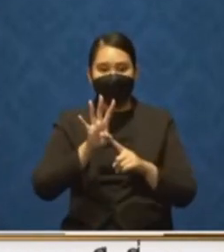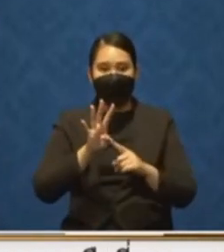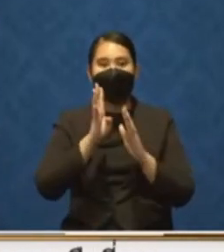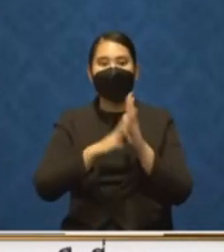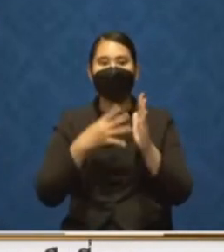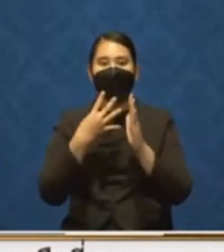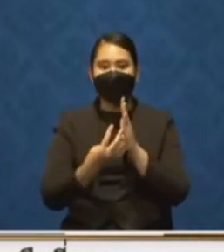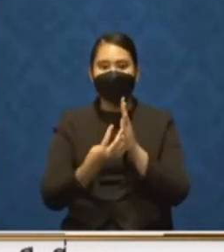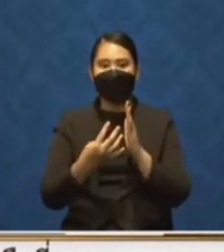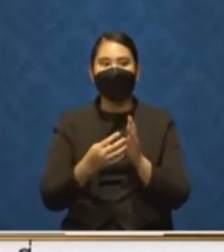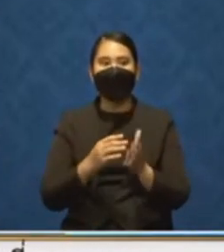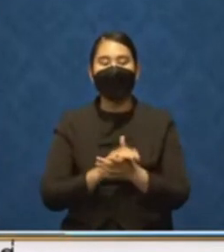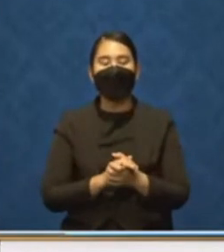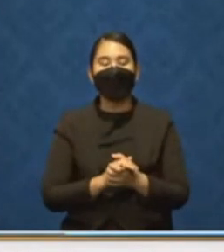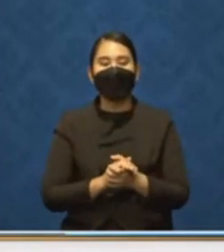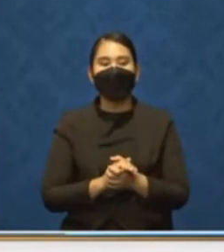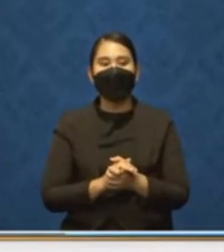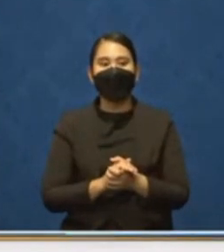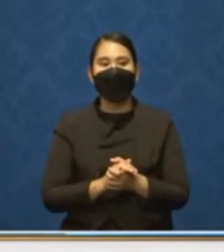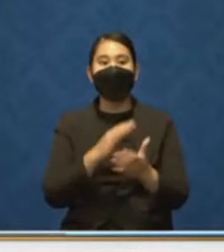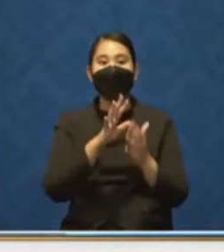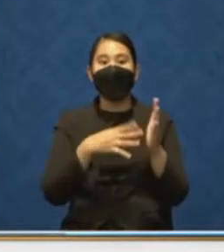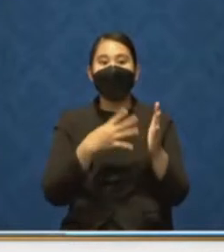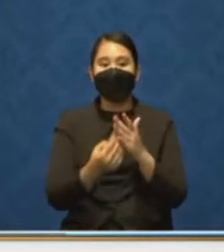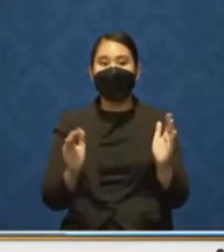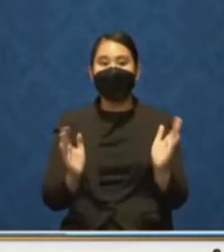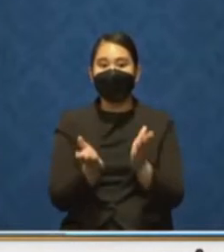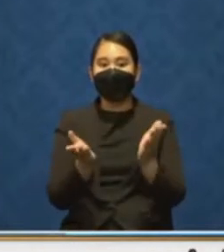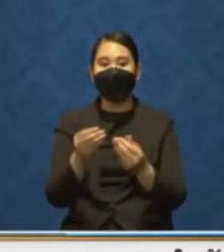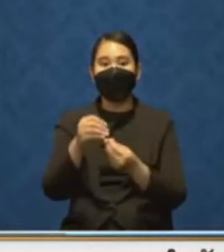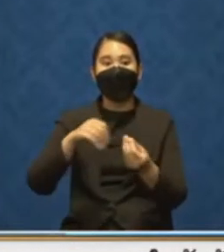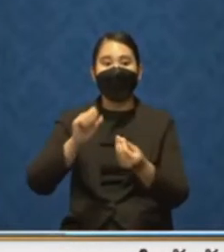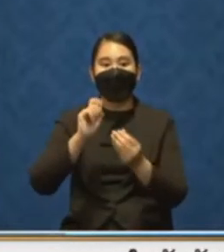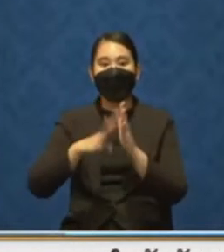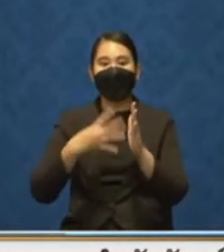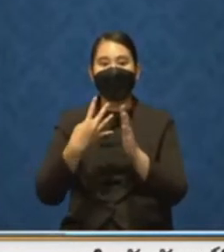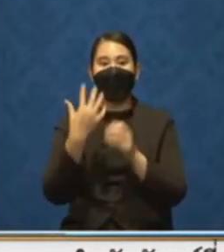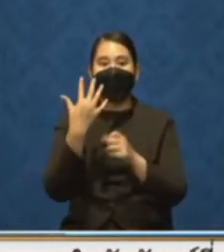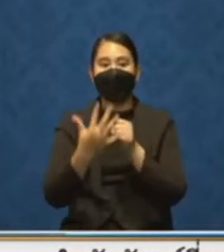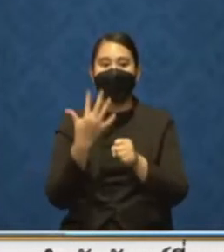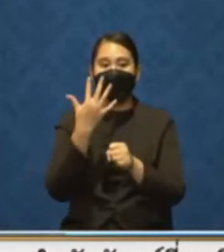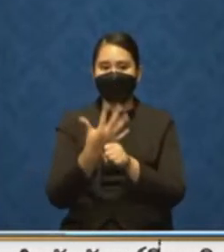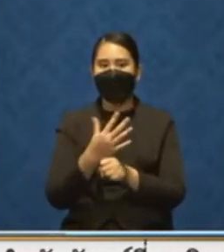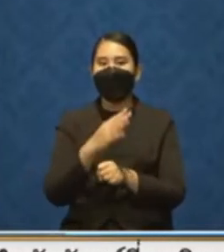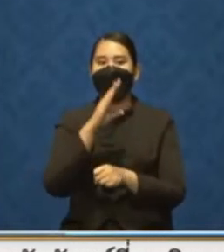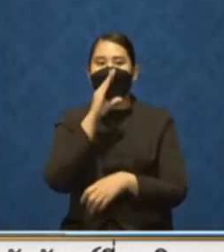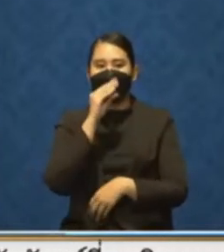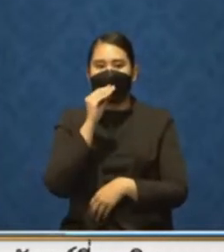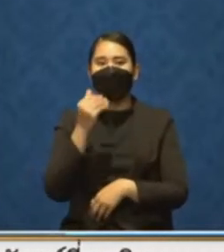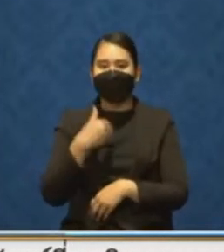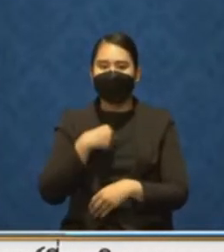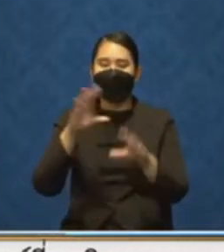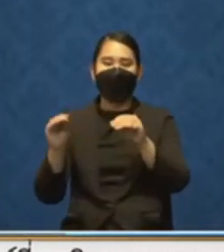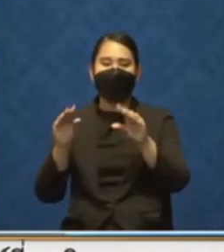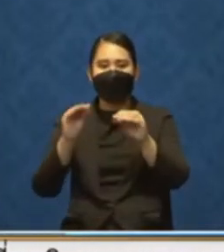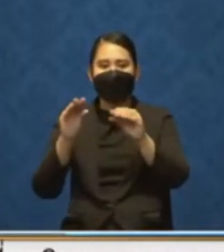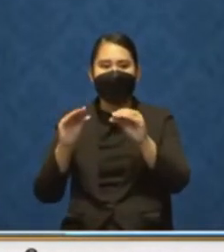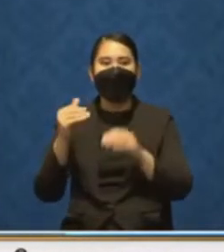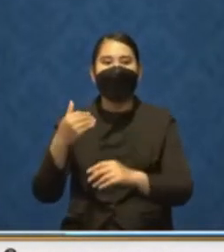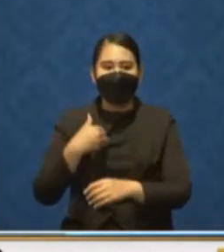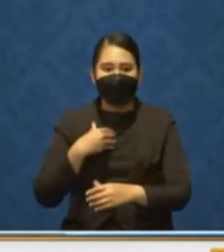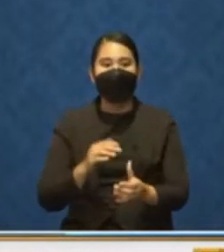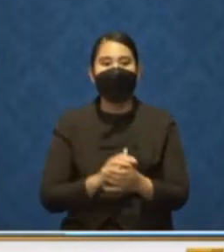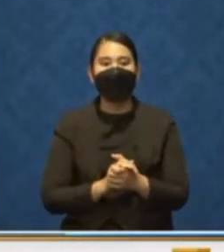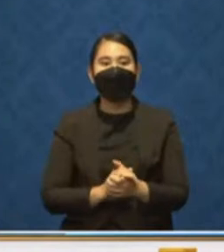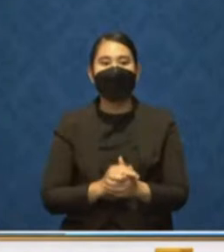ต่างชาติที่มีสภาพสูงเป็นการกระตุ้นชั่วคราวอย่า 5ปีนะครับที่ก็มีคำกล่าวกันละอย่างจนตีกับไปกับมากันเรา